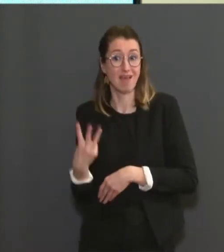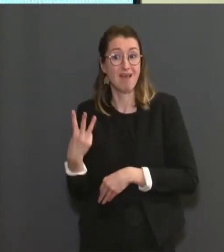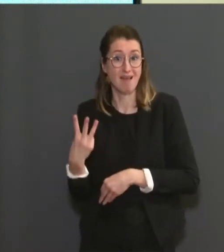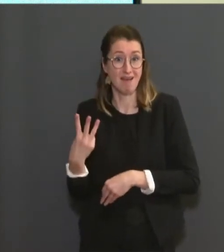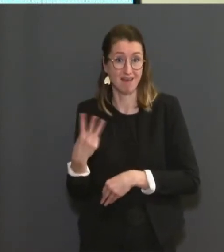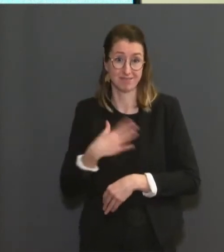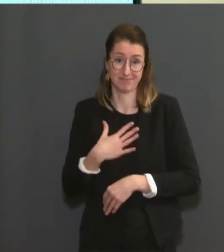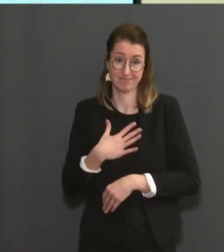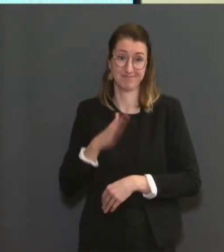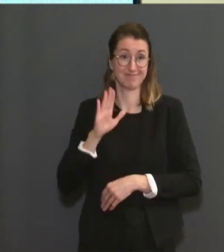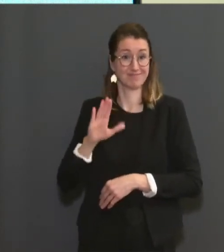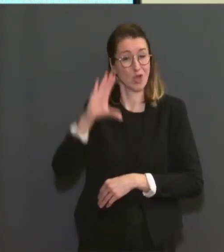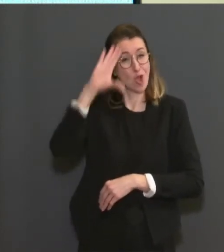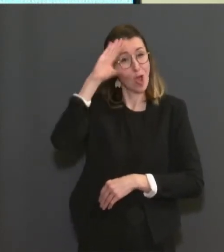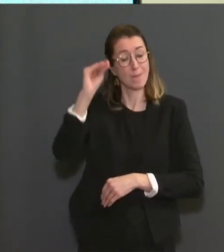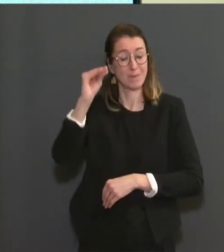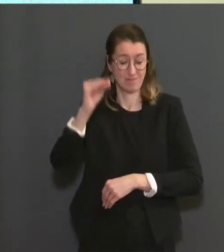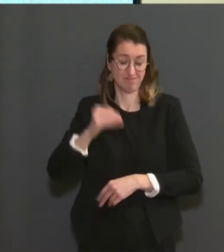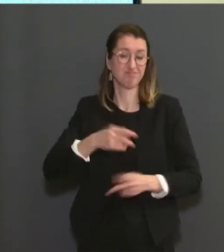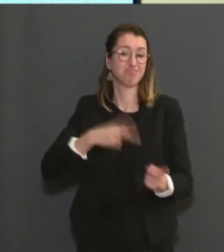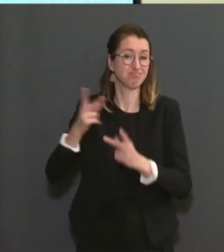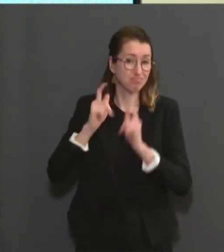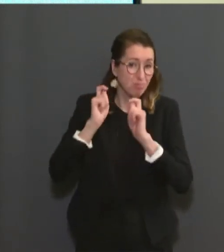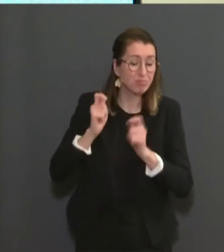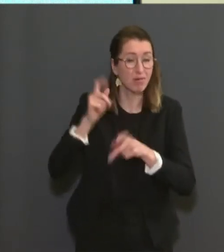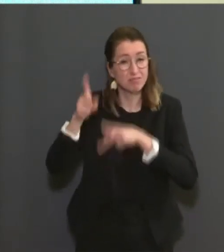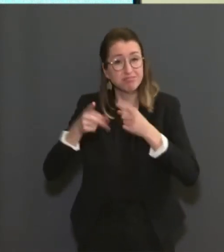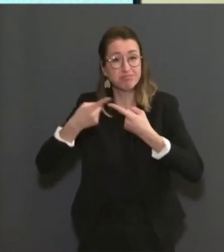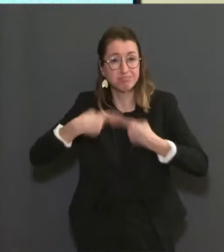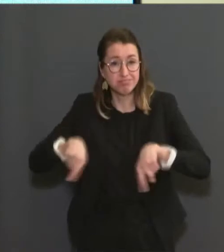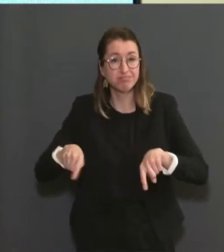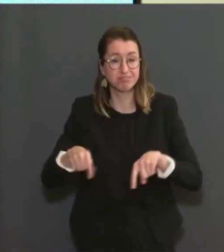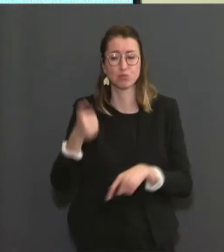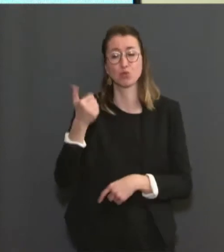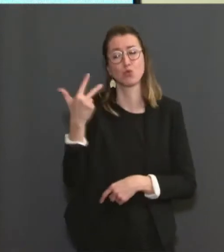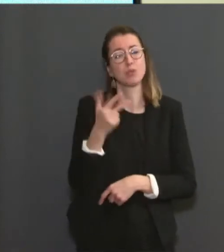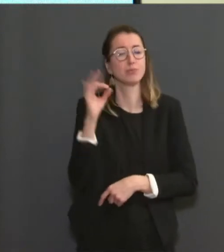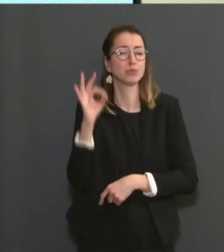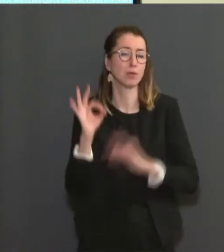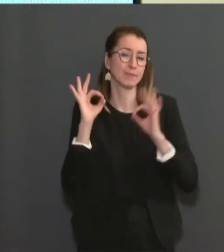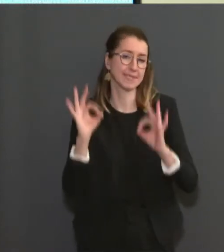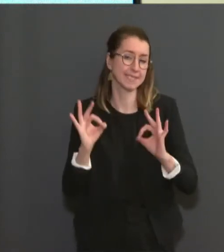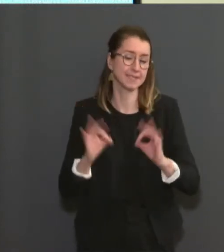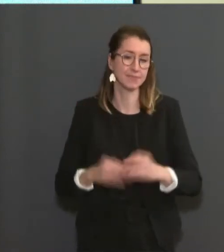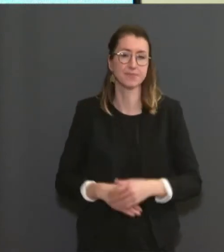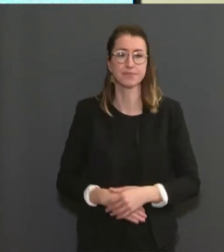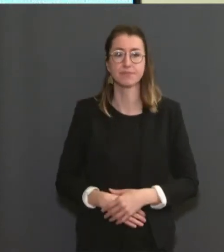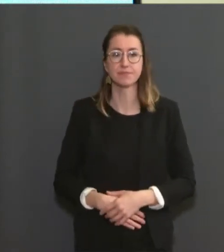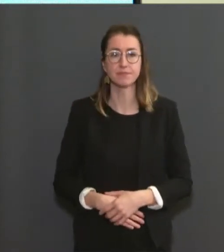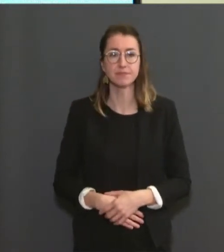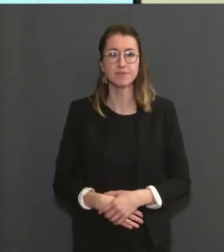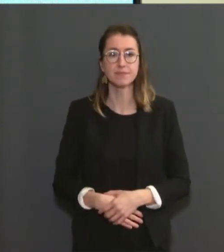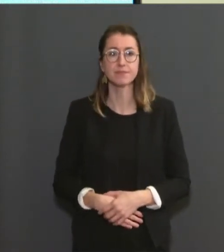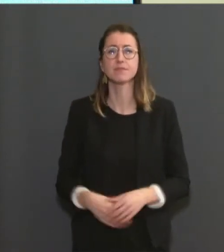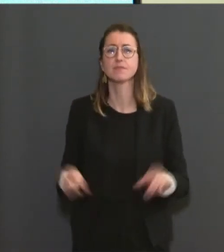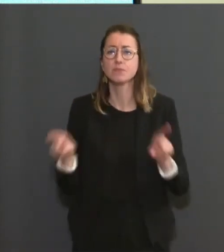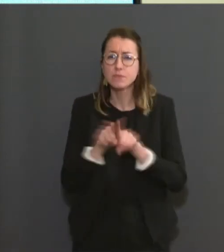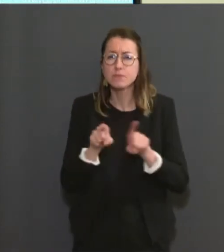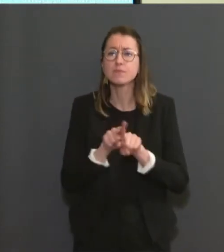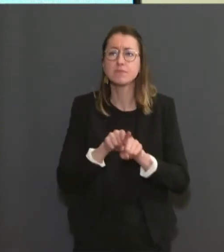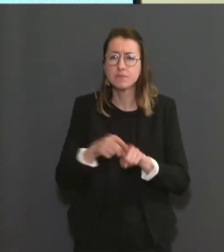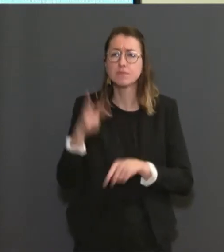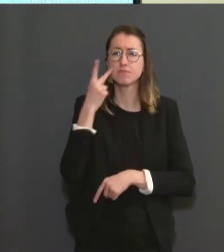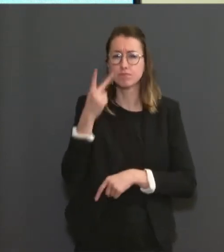sont des hommes à ce niveau-là. Ici aussi, 30% n'avaient pas de